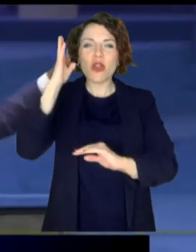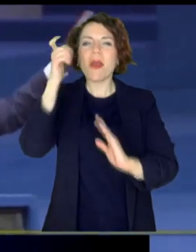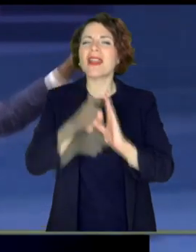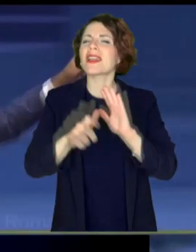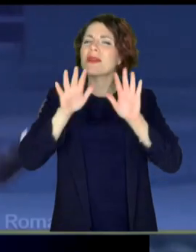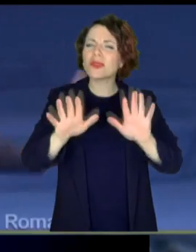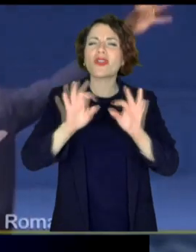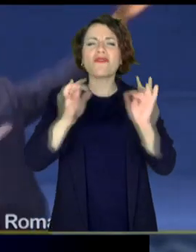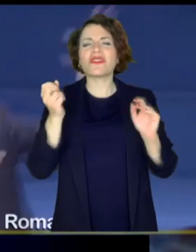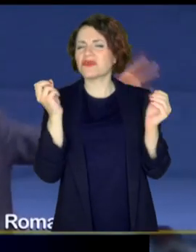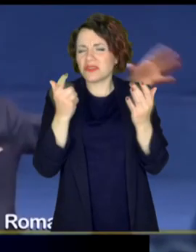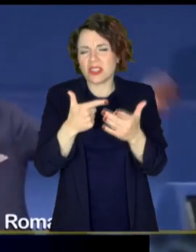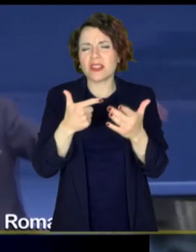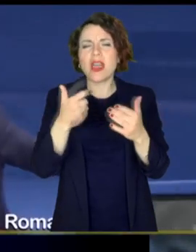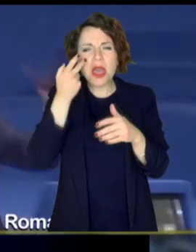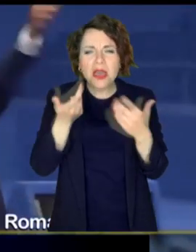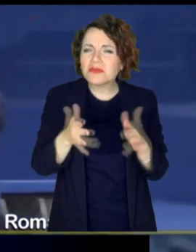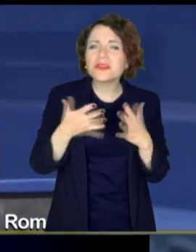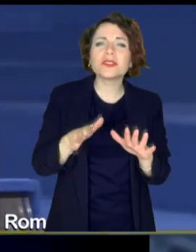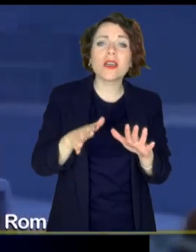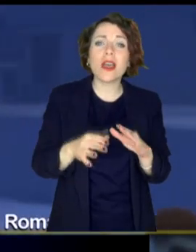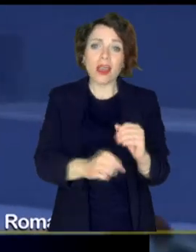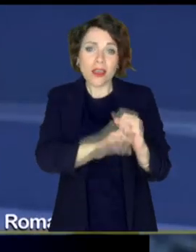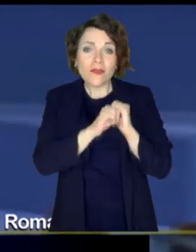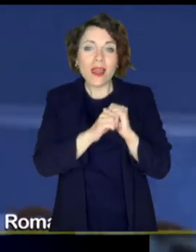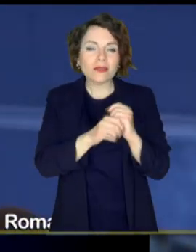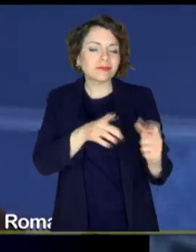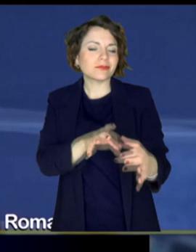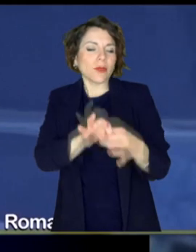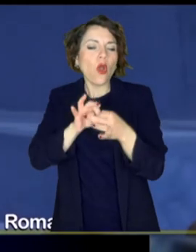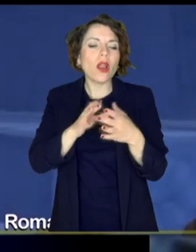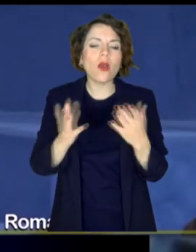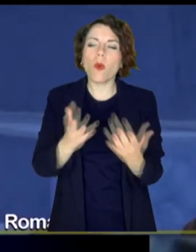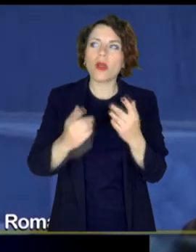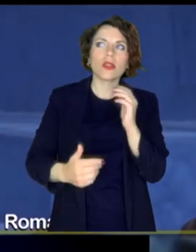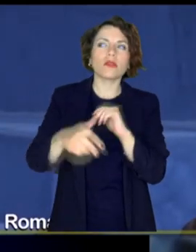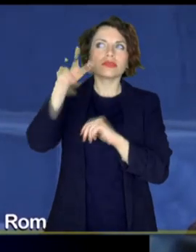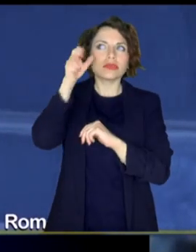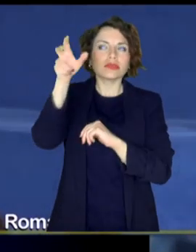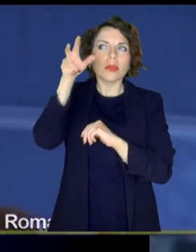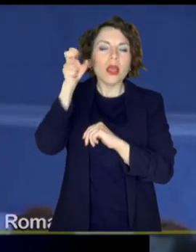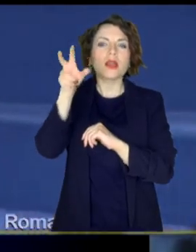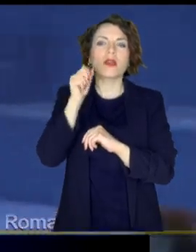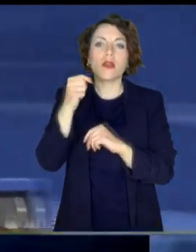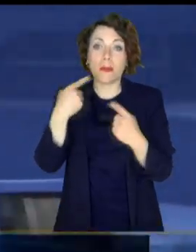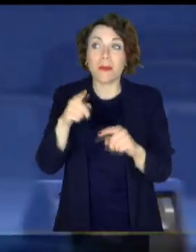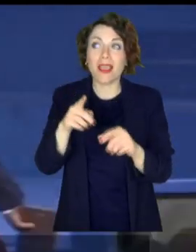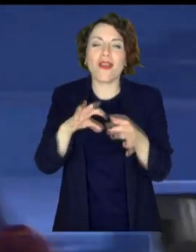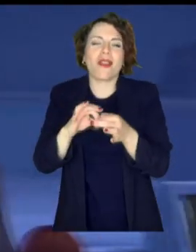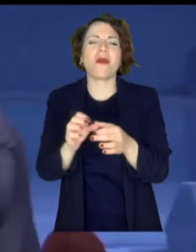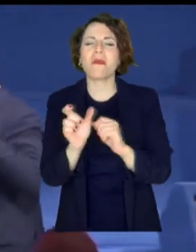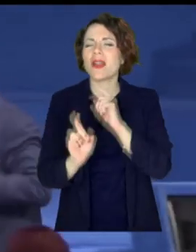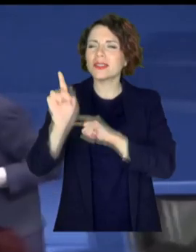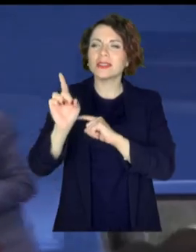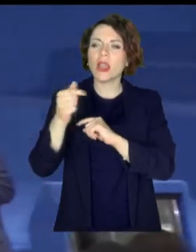capitolo 10, versetto 17, la fede, quella dimostrazione viene da ciò che si ascolta e ciò che si ascolta viene dalla parola di Dio. Quando ricevo la